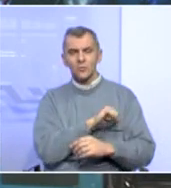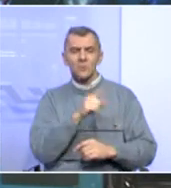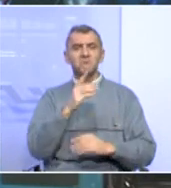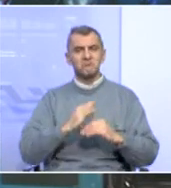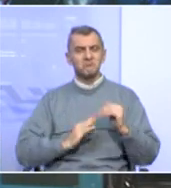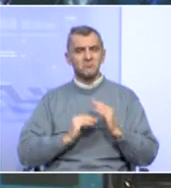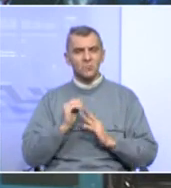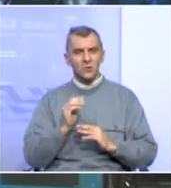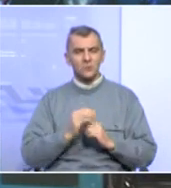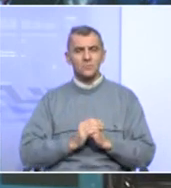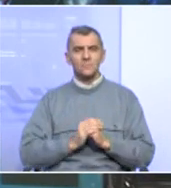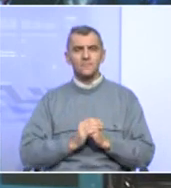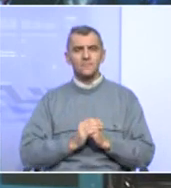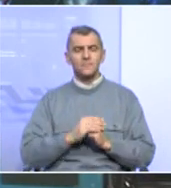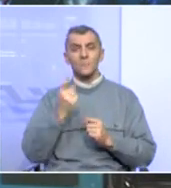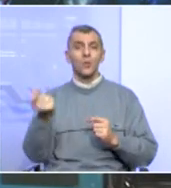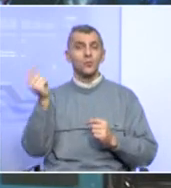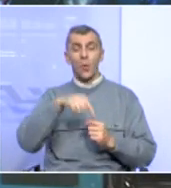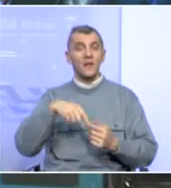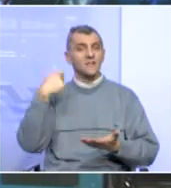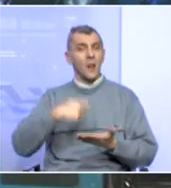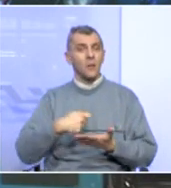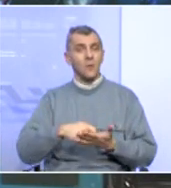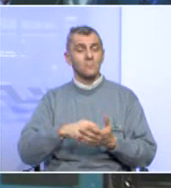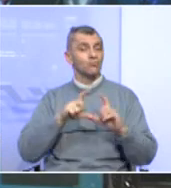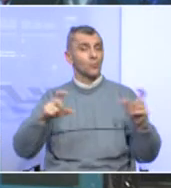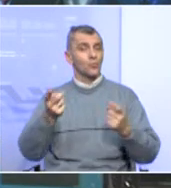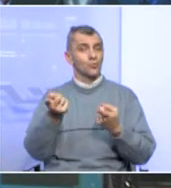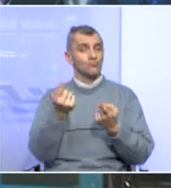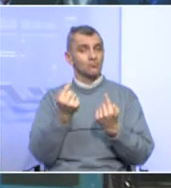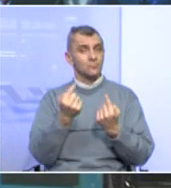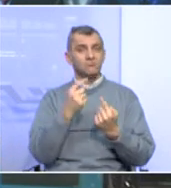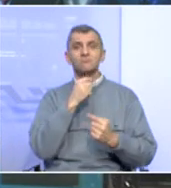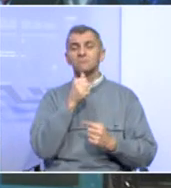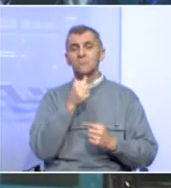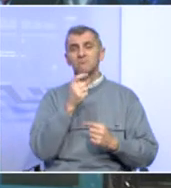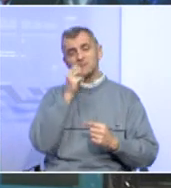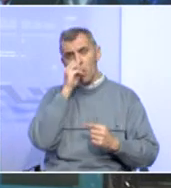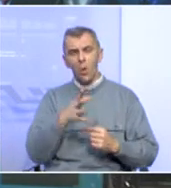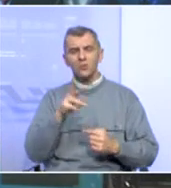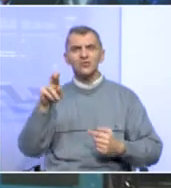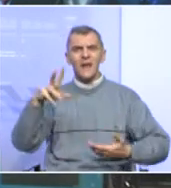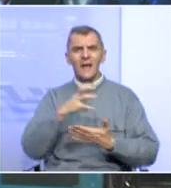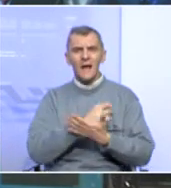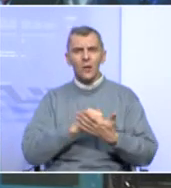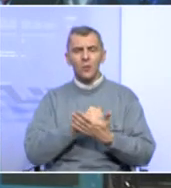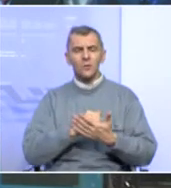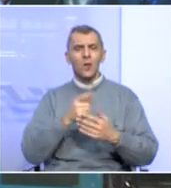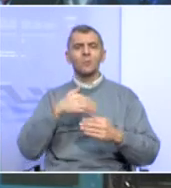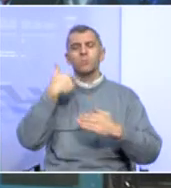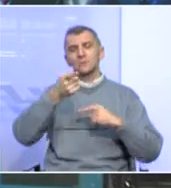vjerovatno dolazi naplata tih računa i loše ekonomije u proteklom